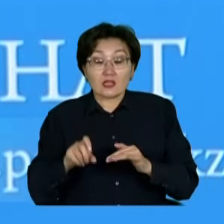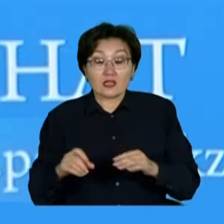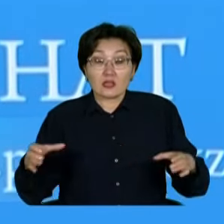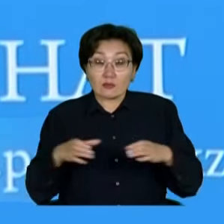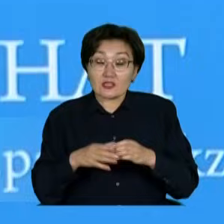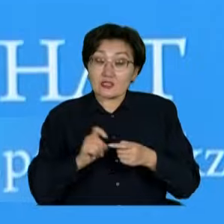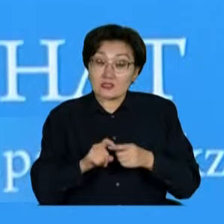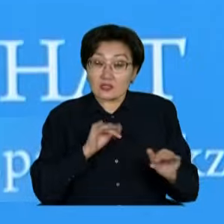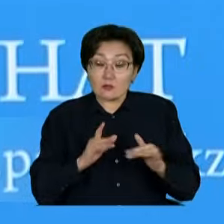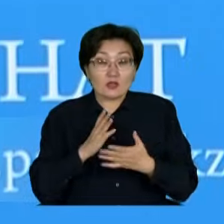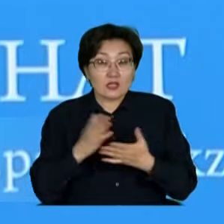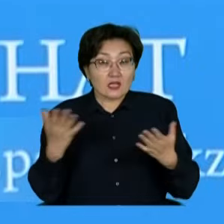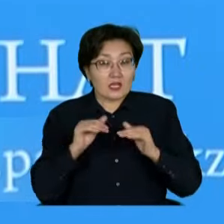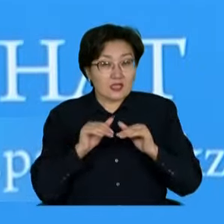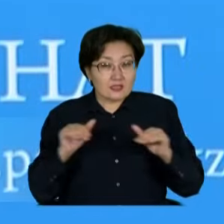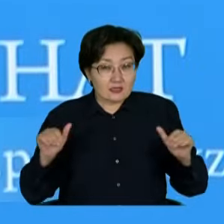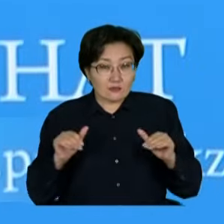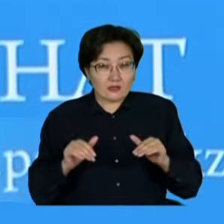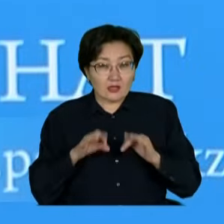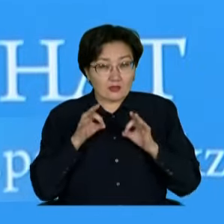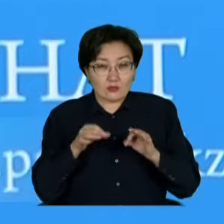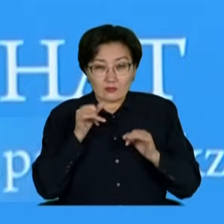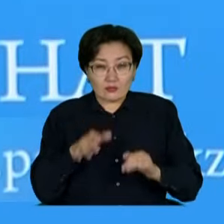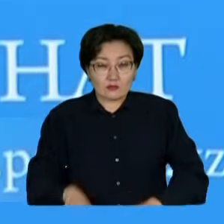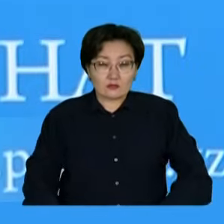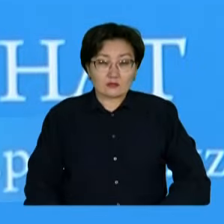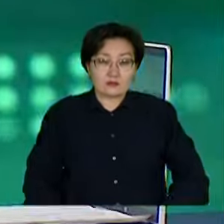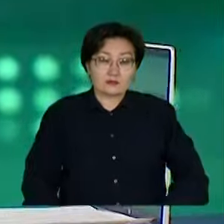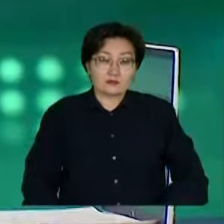бар. Әйтсе де оның қай деңгейде екенін айта алмаймын.